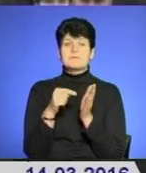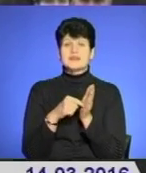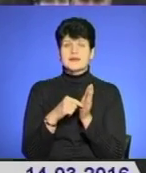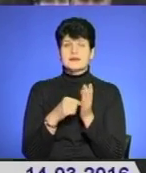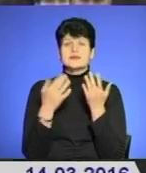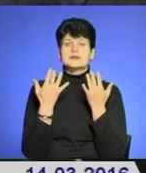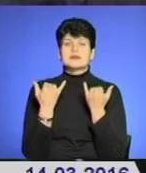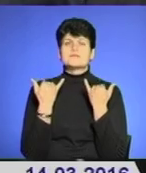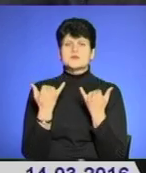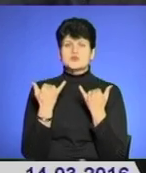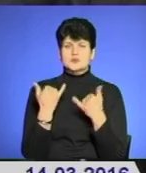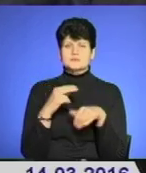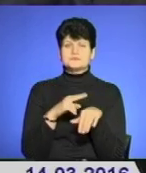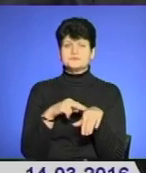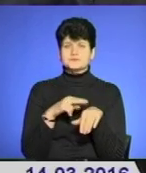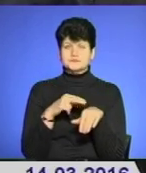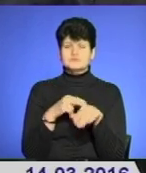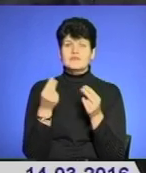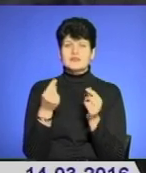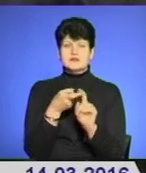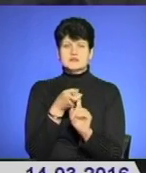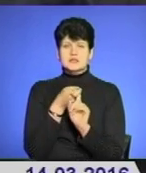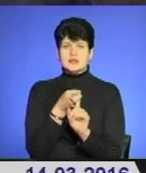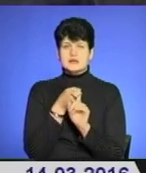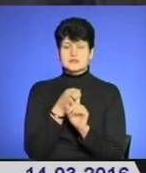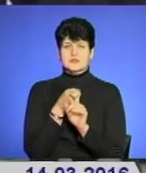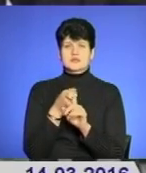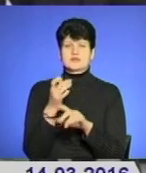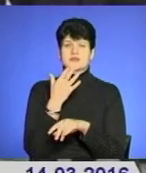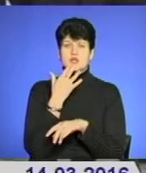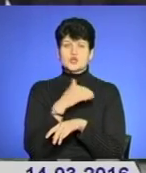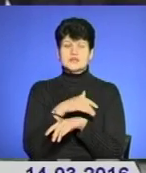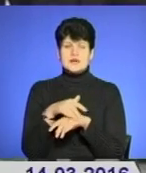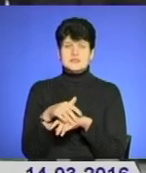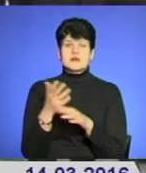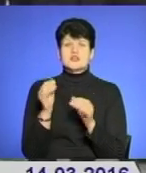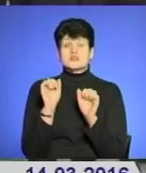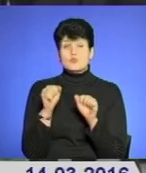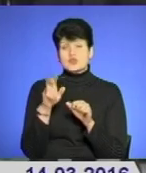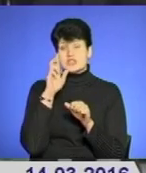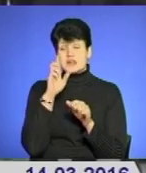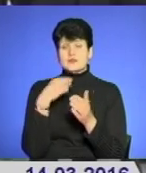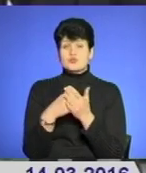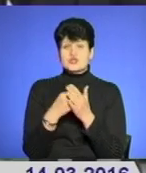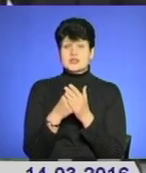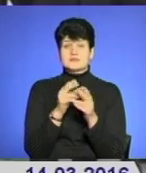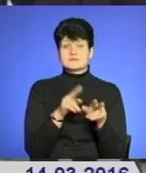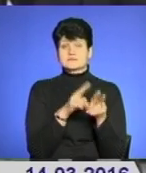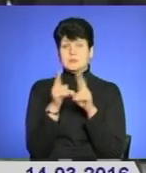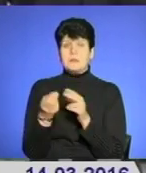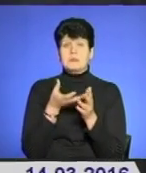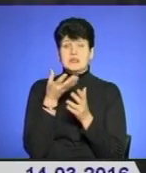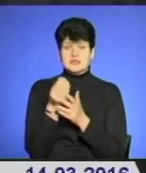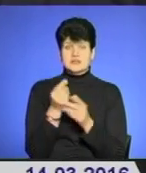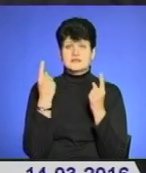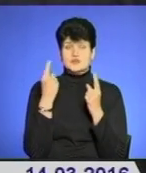наскільки сьогодні патрульна поліція фінансово залежна від зарубіжних донорів та чи зможе державний бюджет покривати високі зарплати